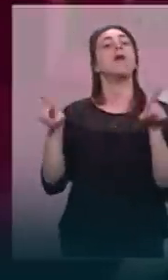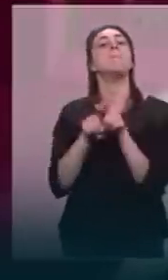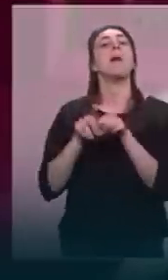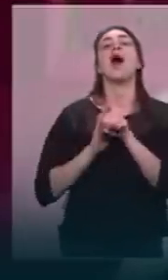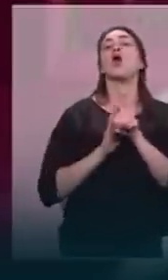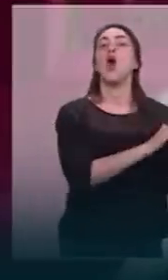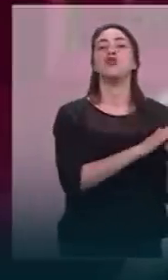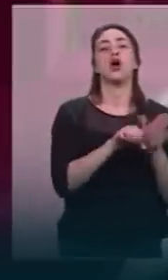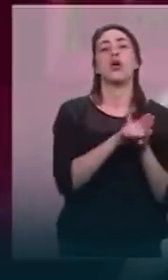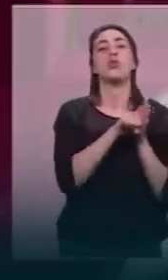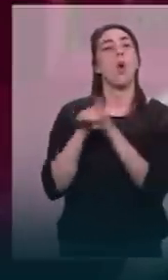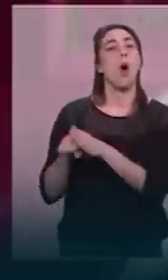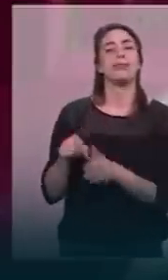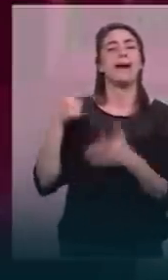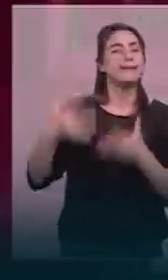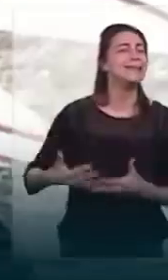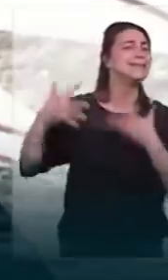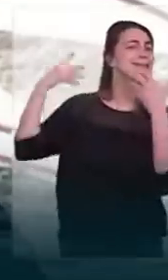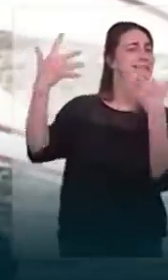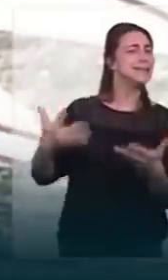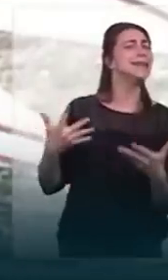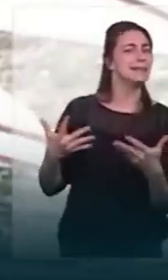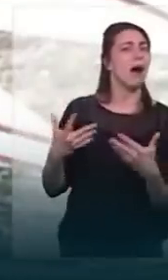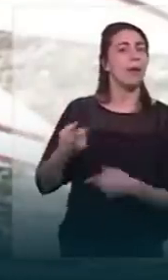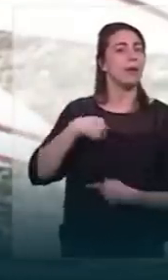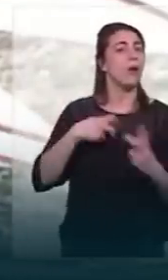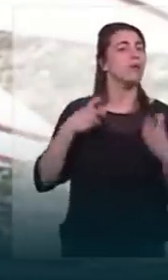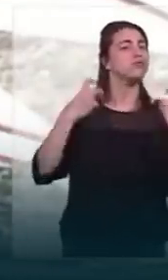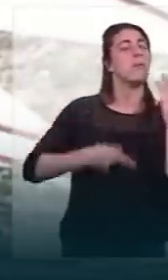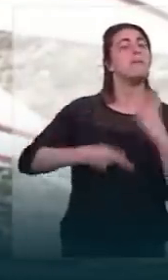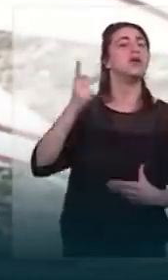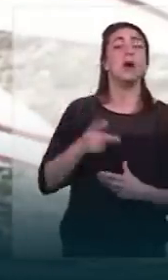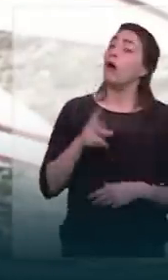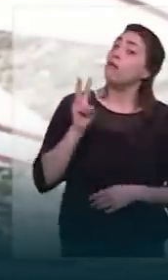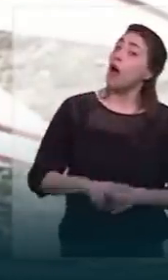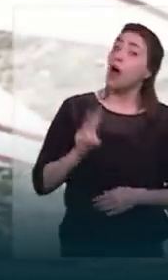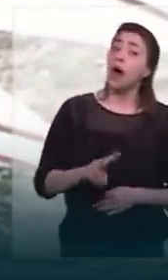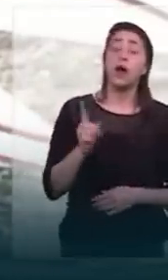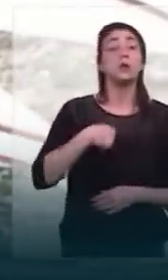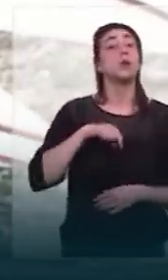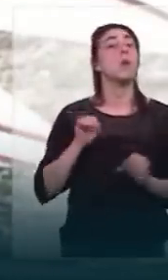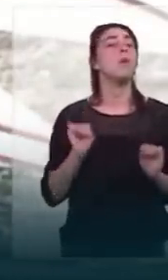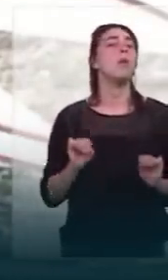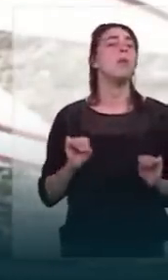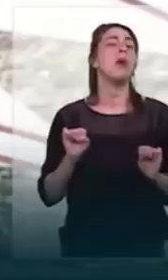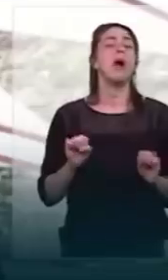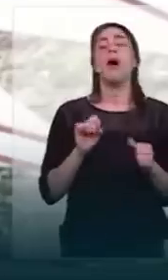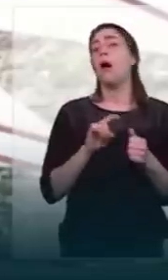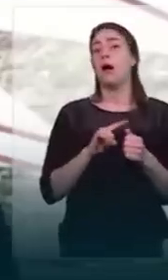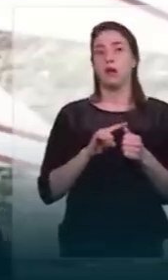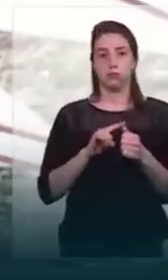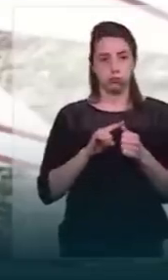la droite réunies ont fait en 10 ans. C'est vrai que nous aurions pu, durant ce quinquennat, augmenter drastiquement